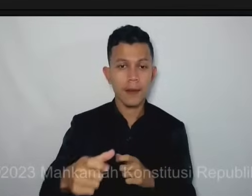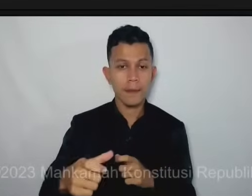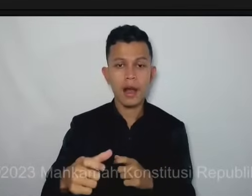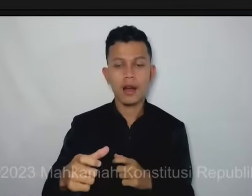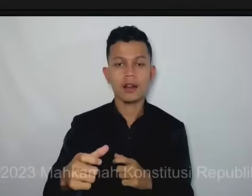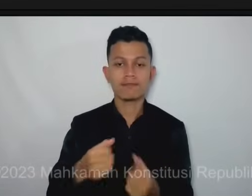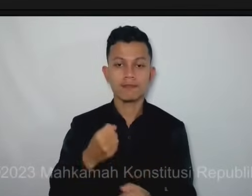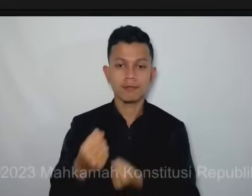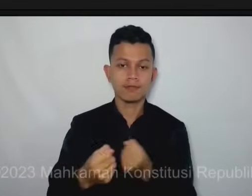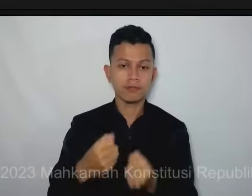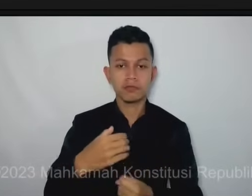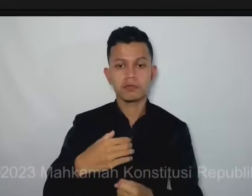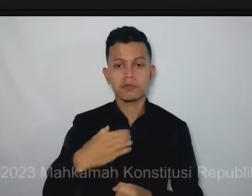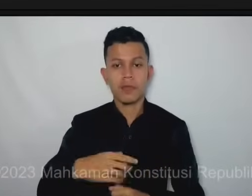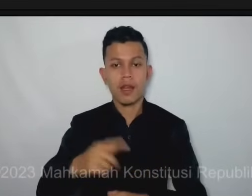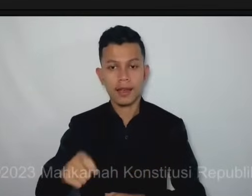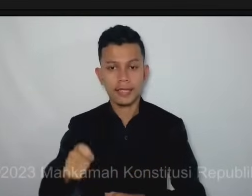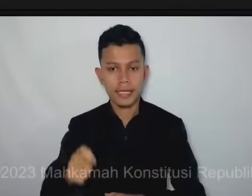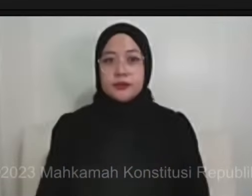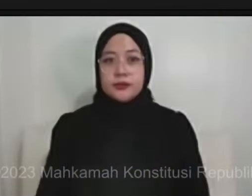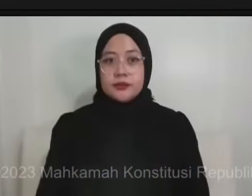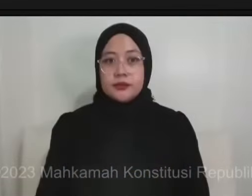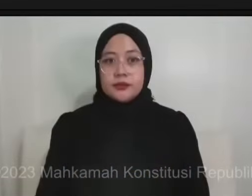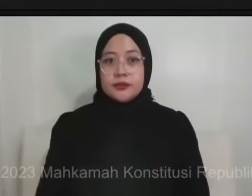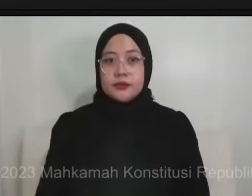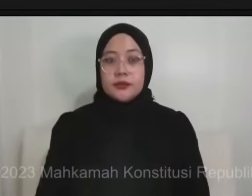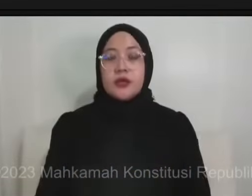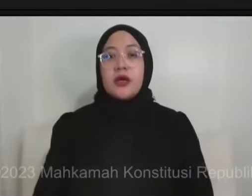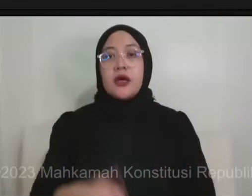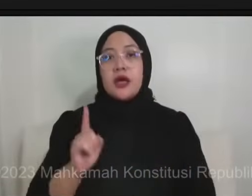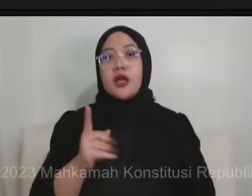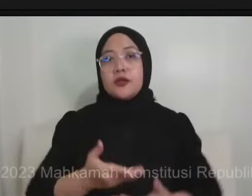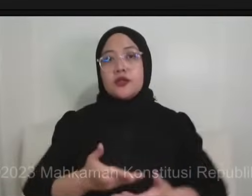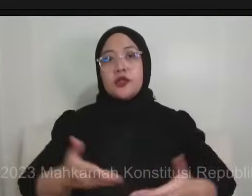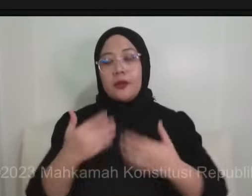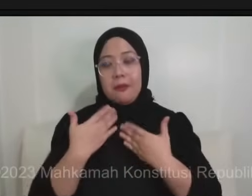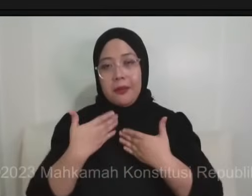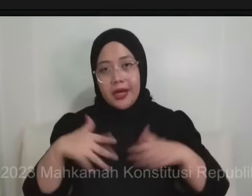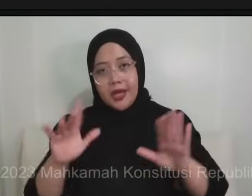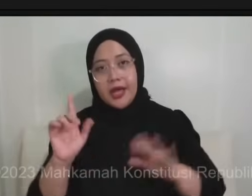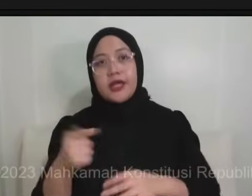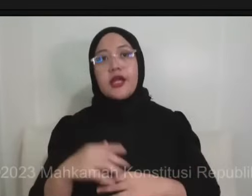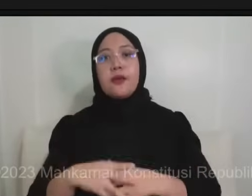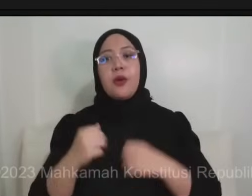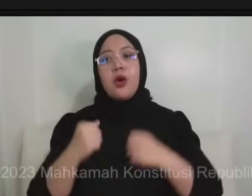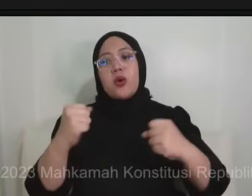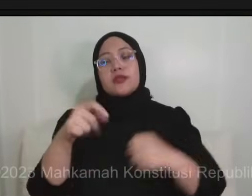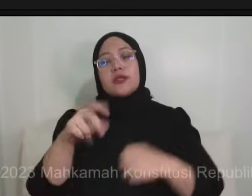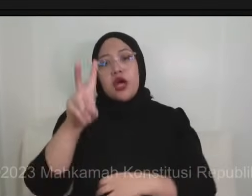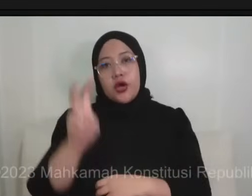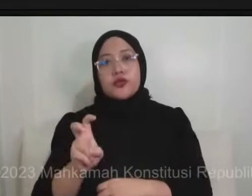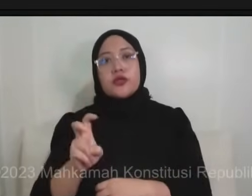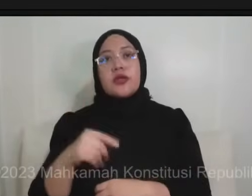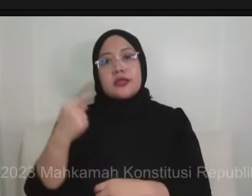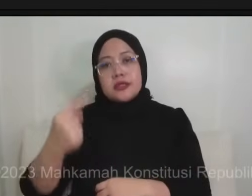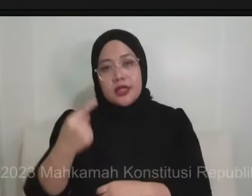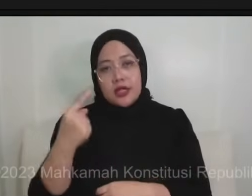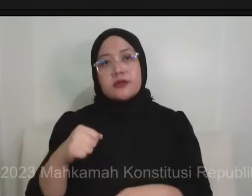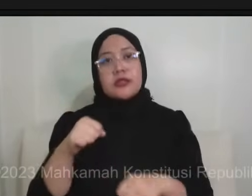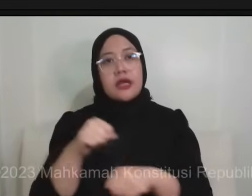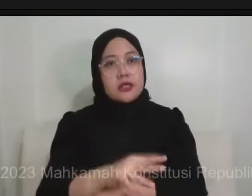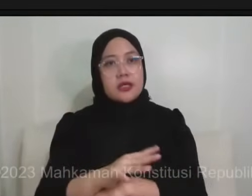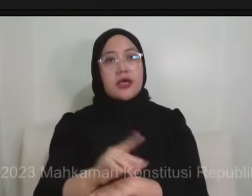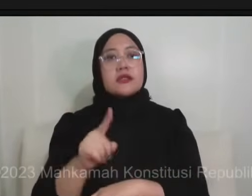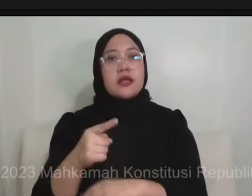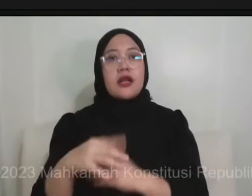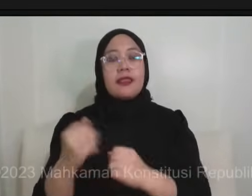itu bahwa sifat merdeka dari kuekuasaan itu harus senantiasa dilaksanakan secara transparan